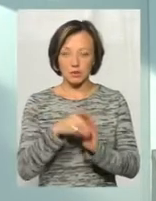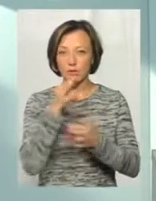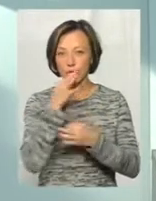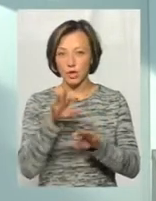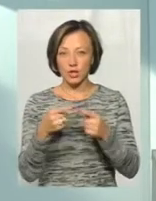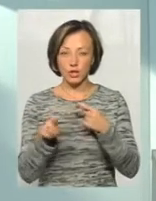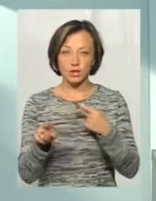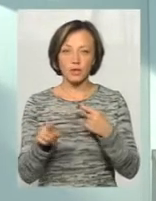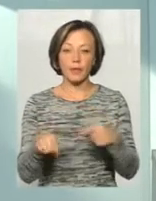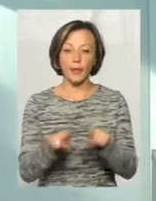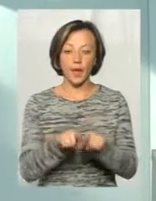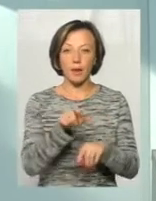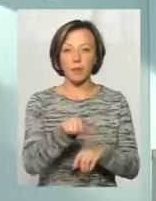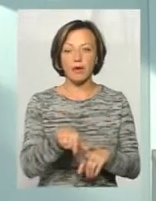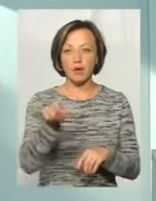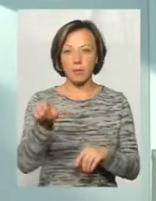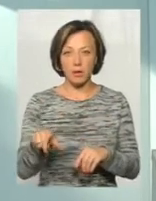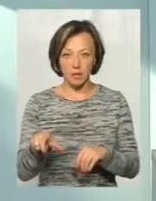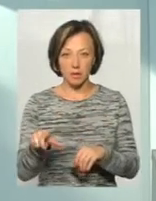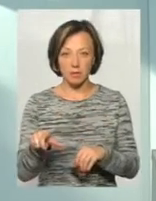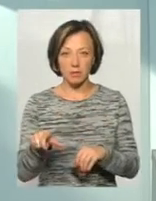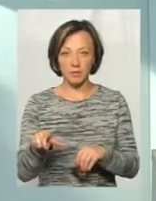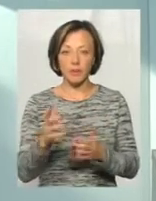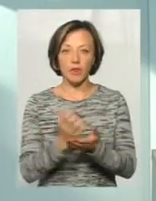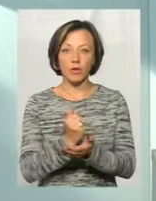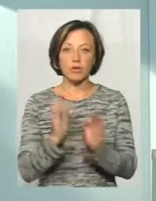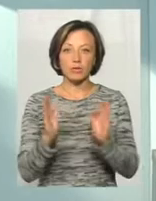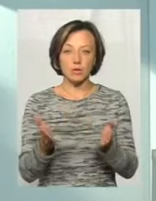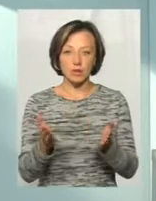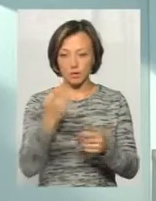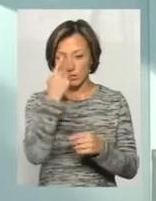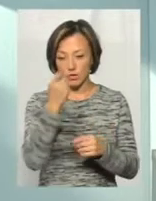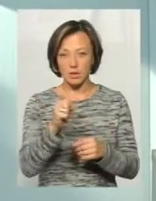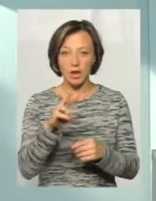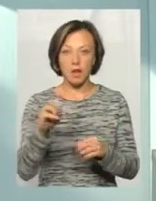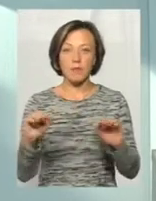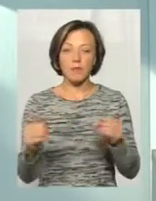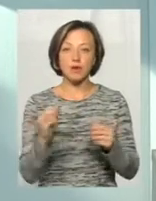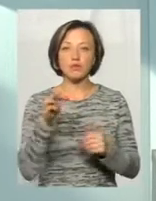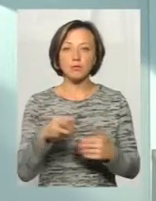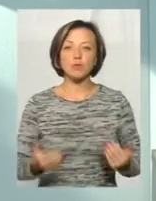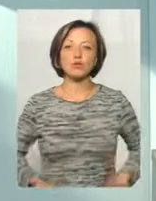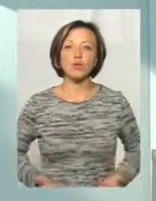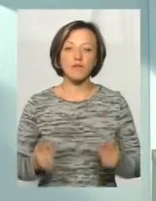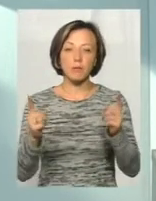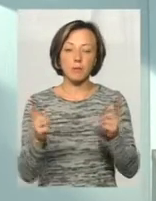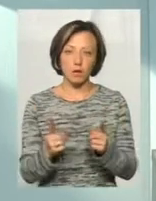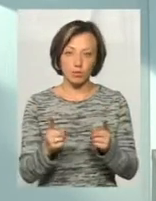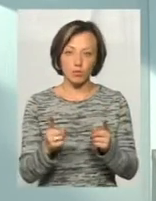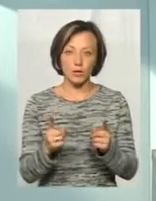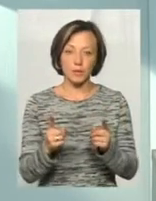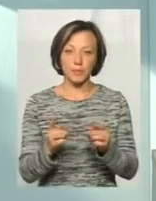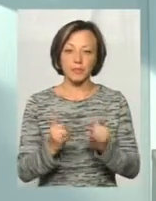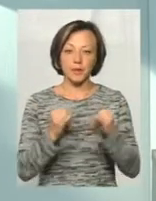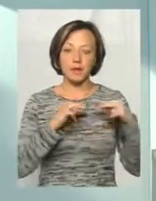інший дохід, то таким громадянам дохід буде доводитися, але він менший, ніж прожитковий мінімум